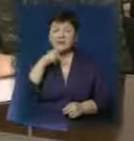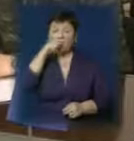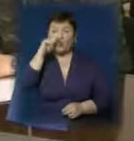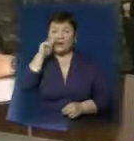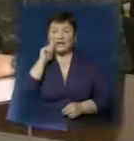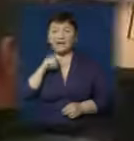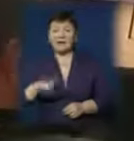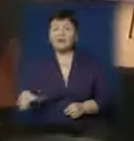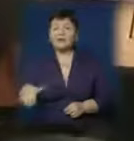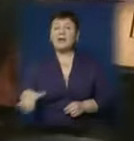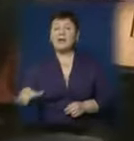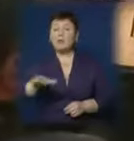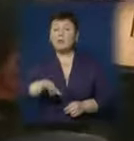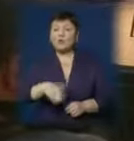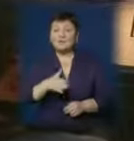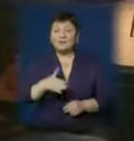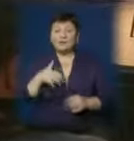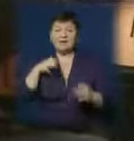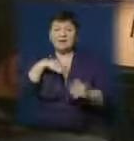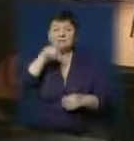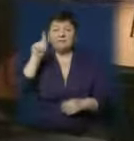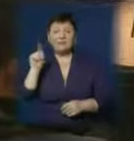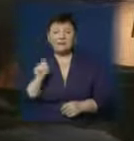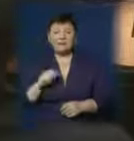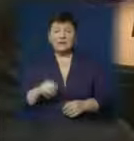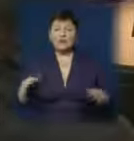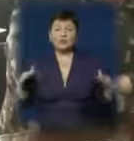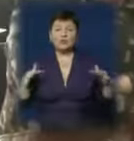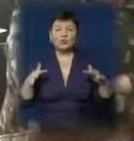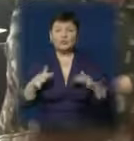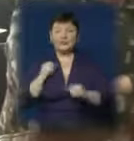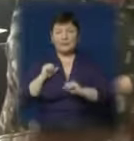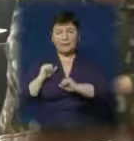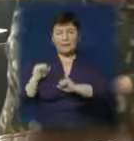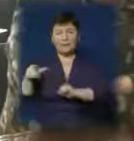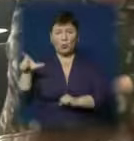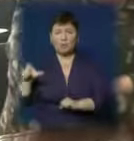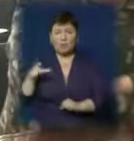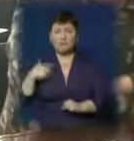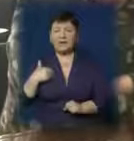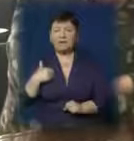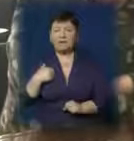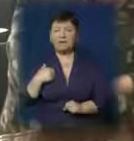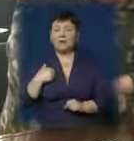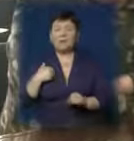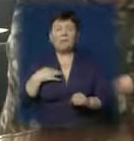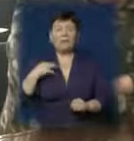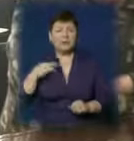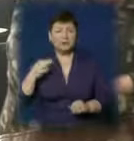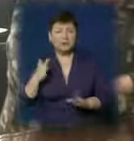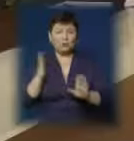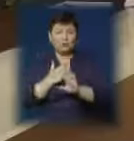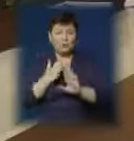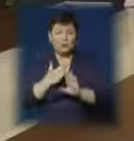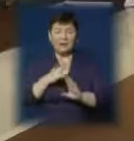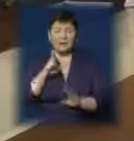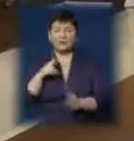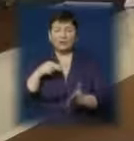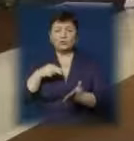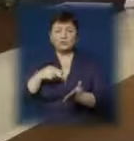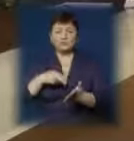знаходиться на порозі війни, то основне завдання об'єднання – згуртувати патріотів, небайдужих до долі держави і тих, хто готовий негайно стати